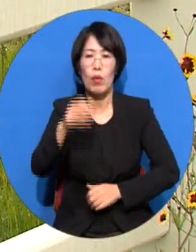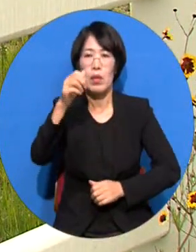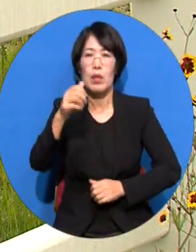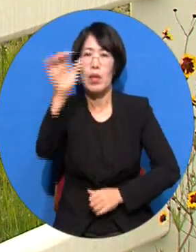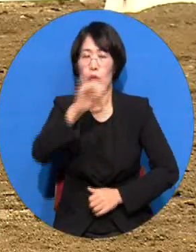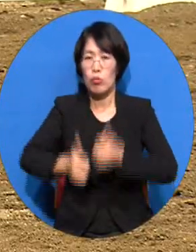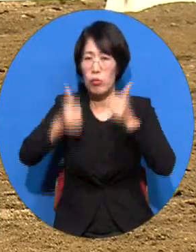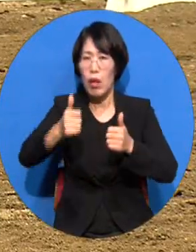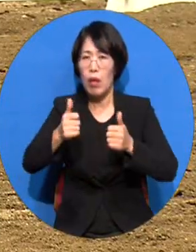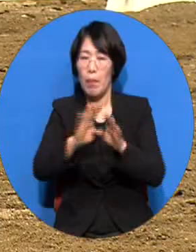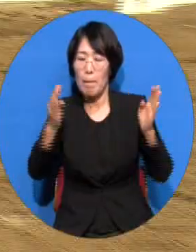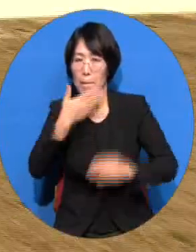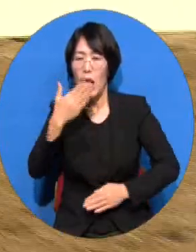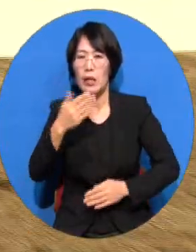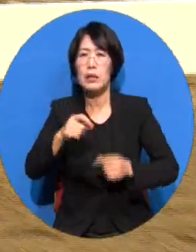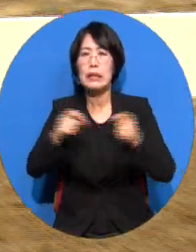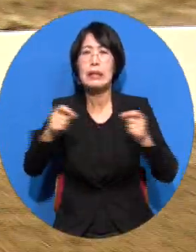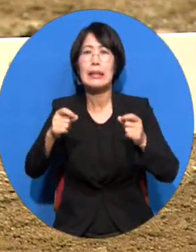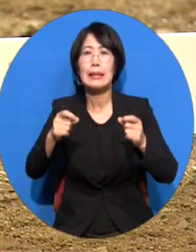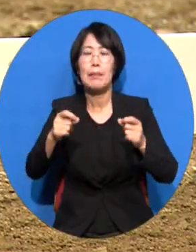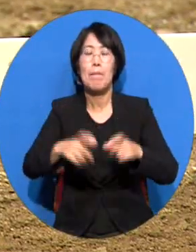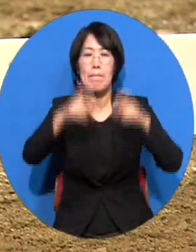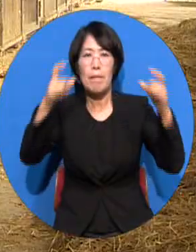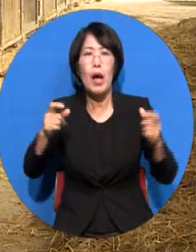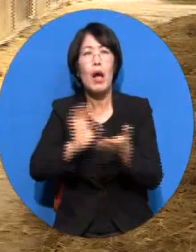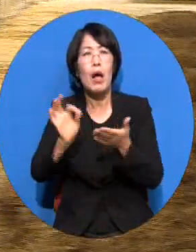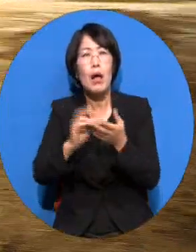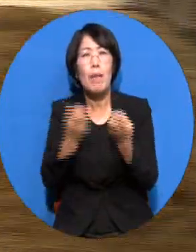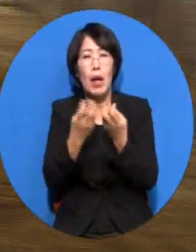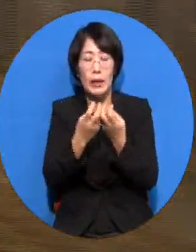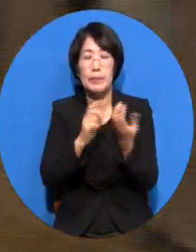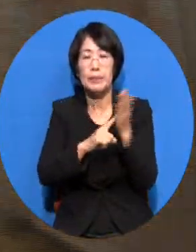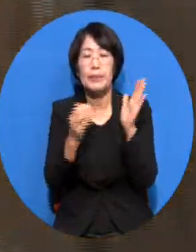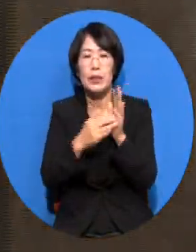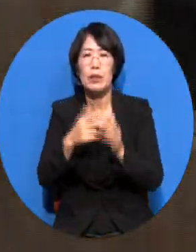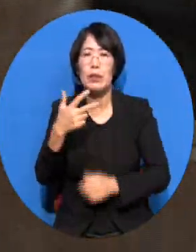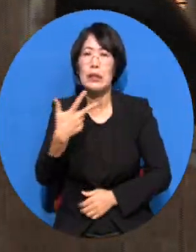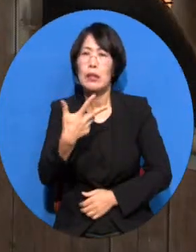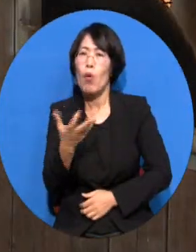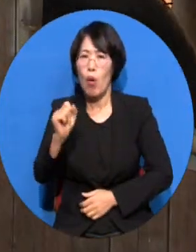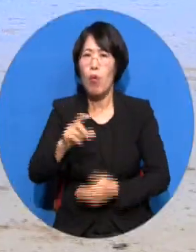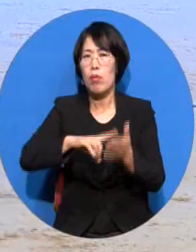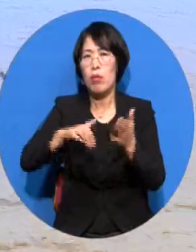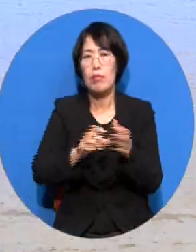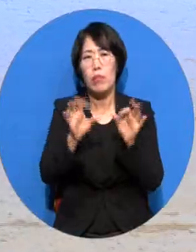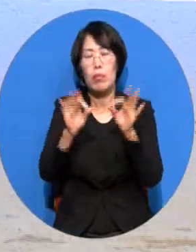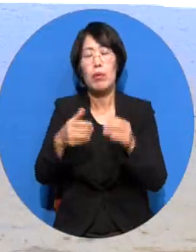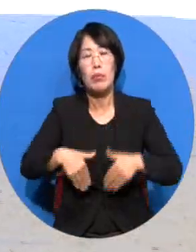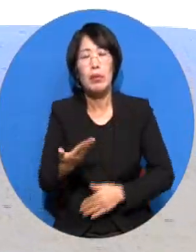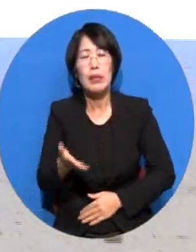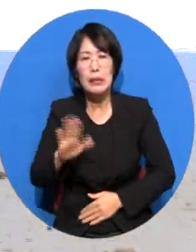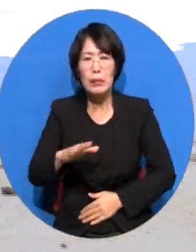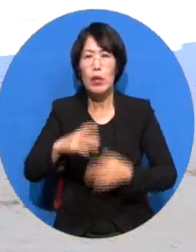대회를 치를 수 있는 규격으로 확장해 활용 방안을 찾겠다는 입장입니다. 7억 원의 혈세를 더 투입해야 하지만 국제